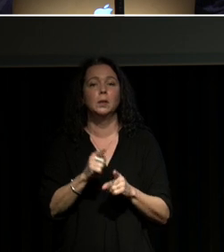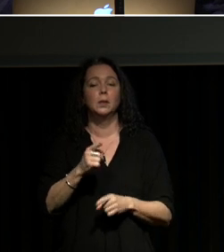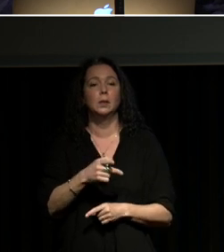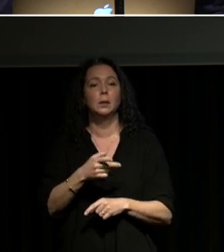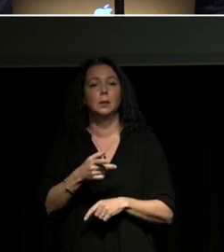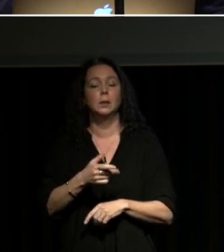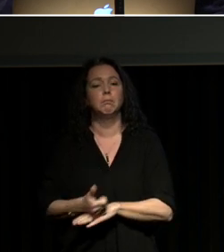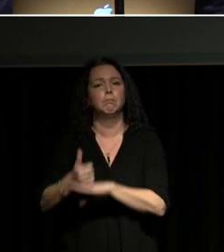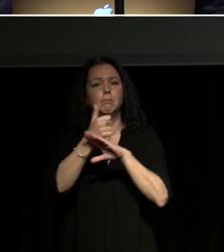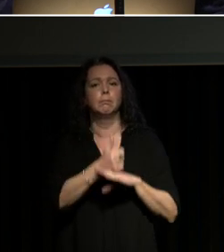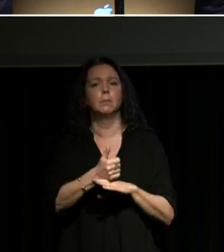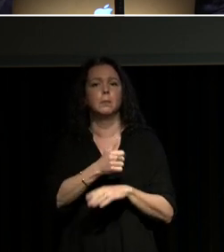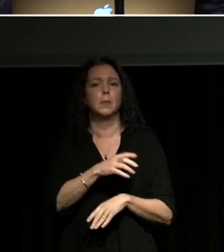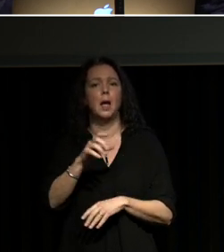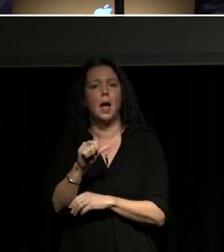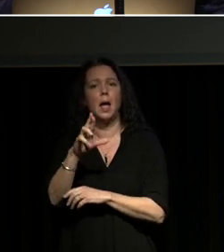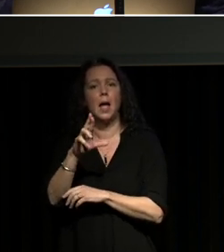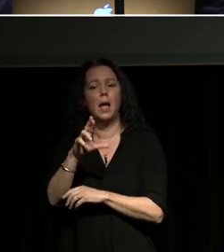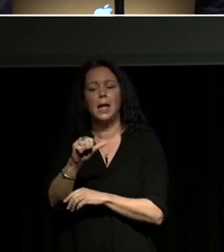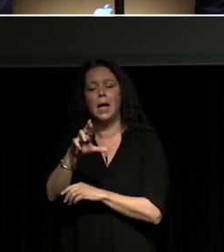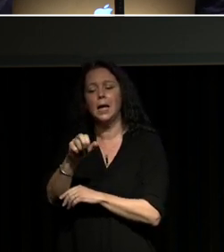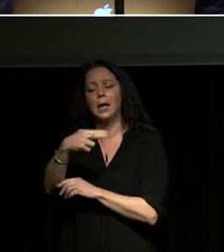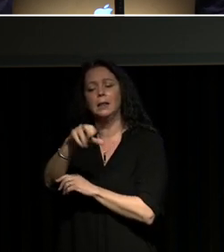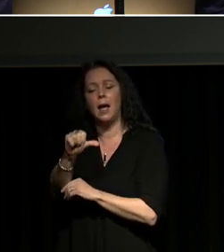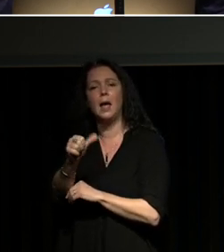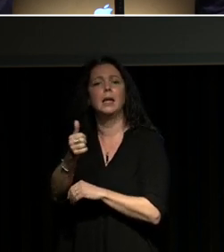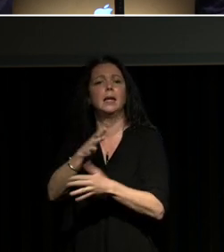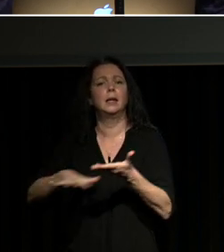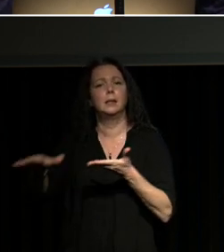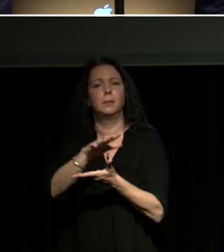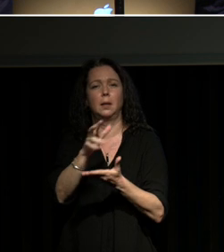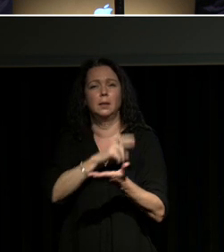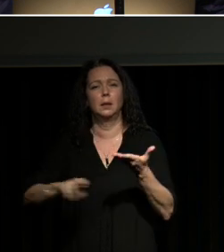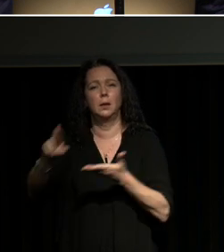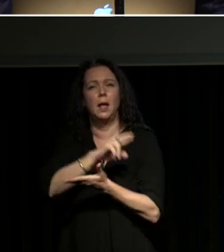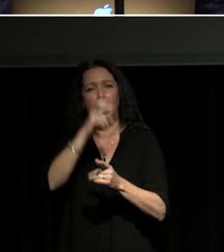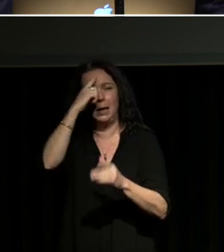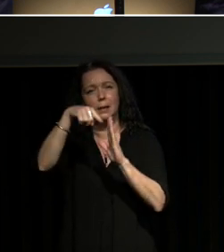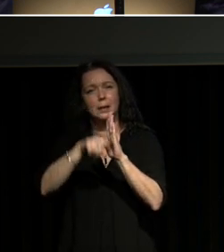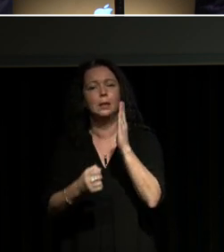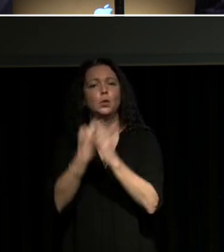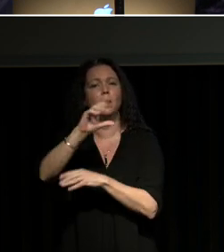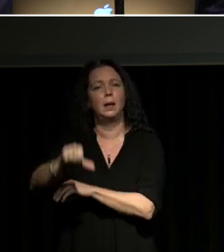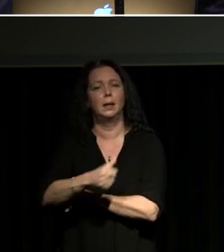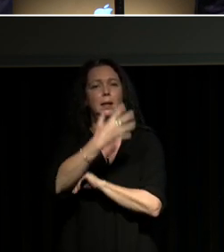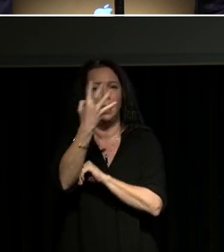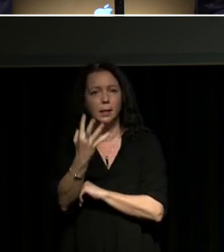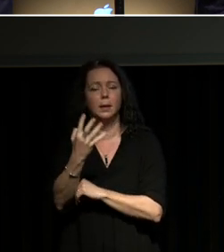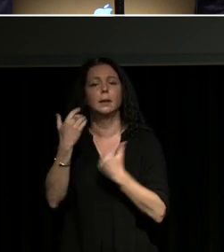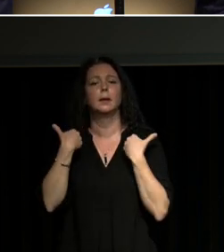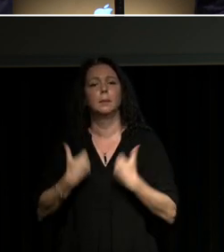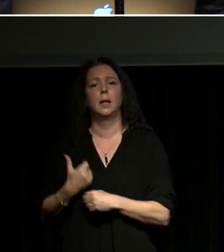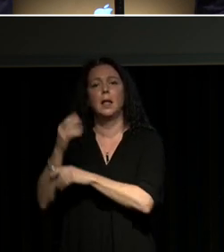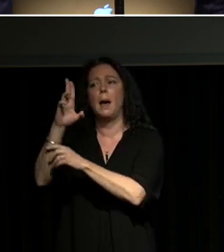Avrous, qui est la directrice de l'ERENA. L'ERENA, c'est l'espace régional éthique Nouvelle-Aquitaine. Et pourquoi nous sommes associés